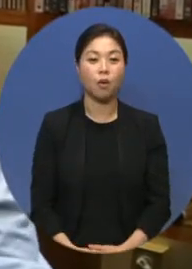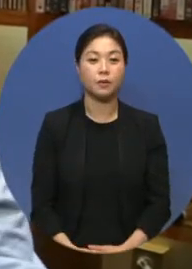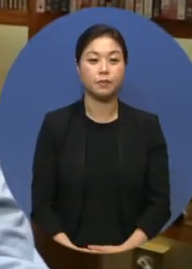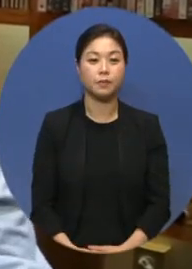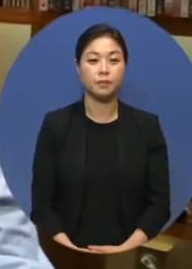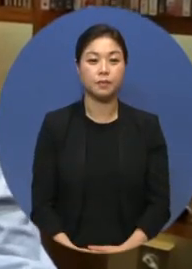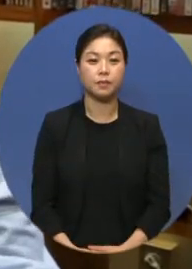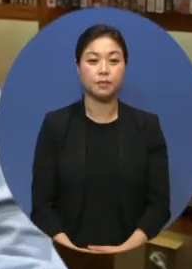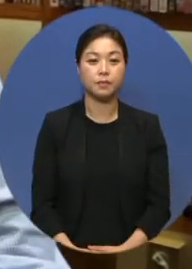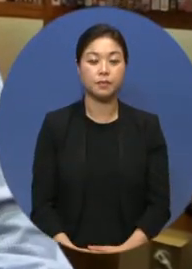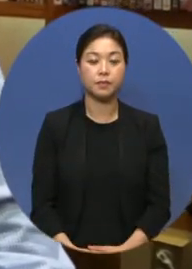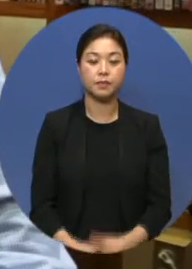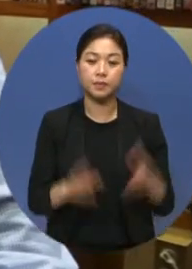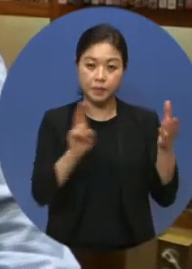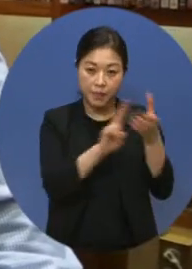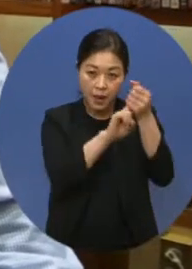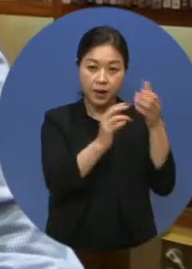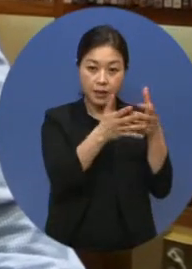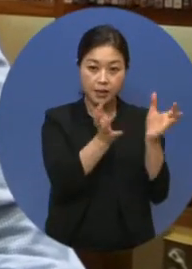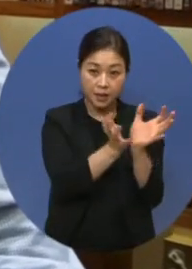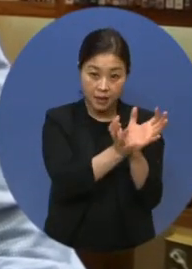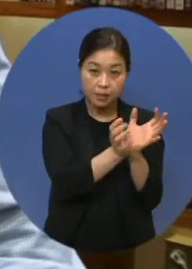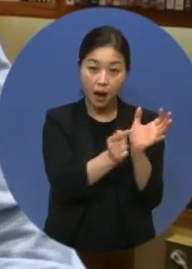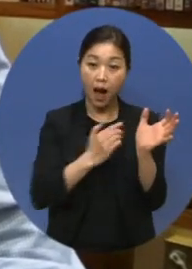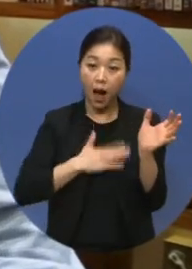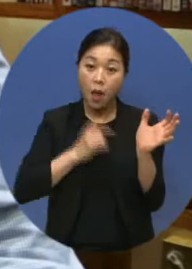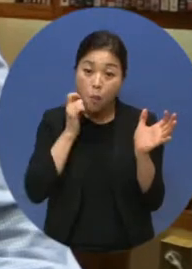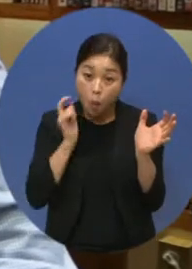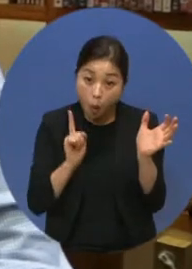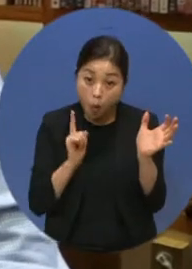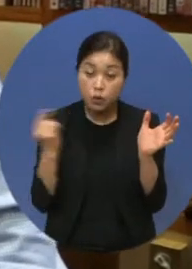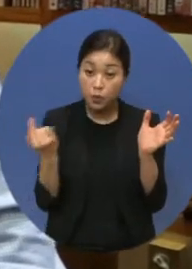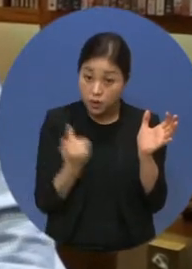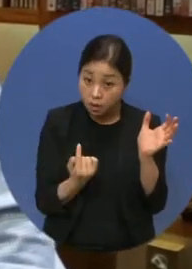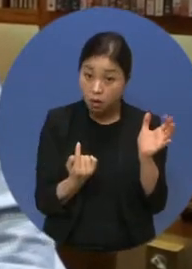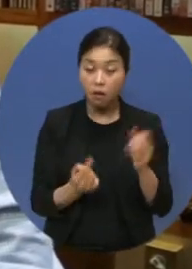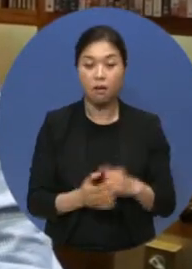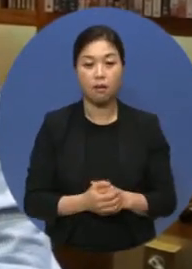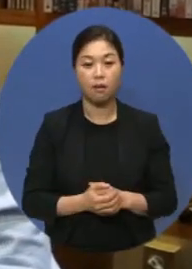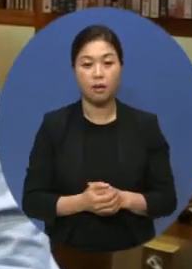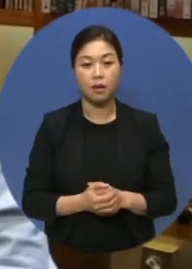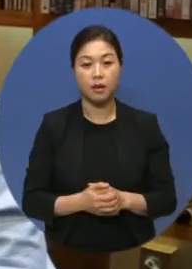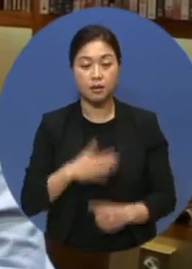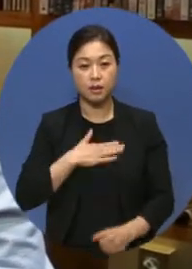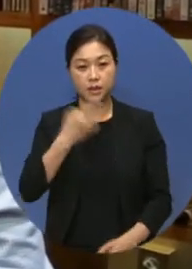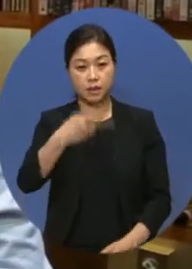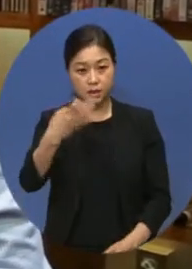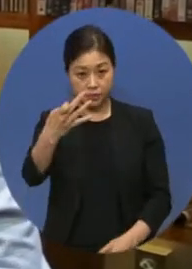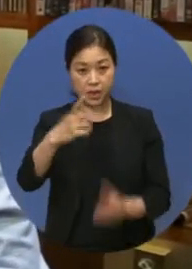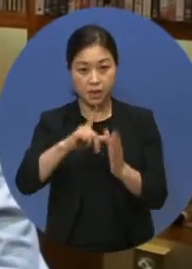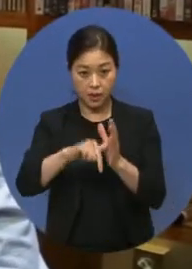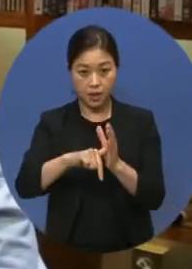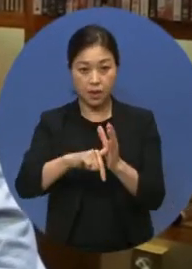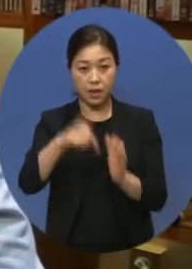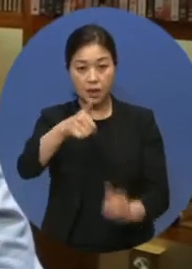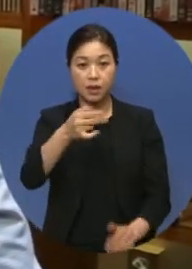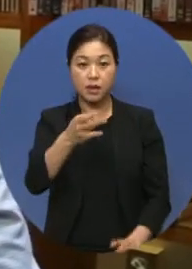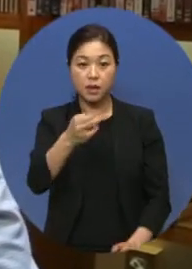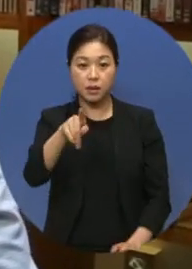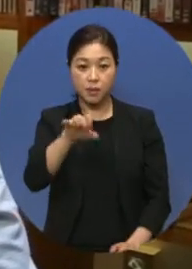여기 미라클엔 어쩌다가 알고 이렇게 들어오신 거예요? 저는 2014년도에